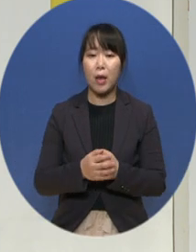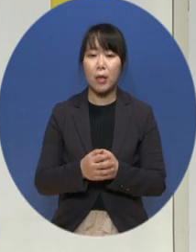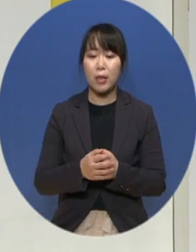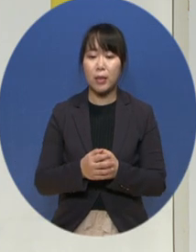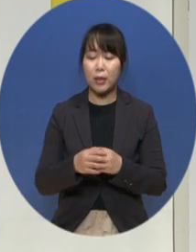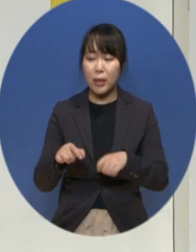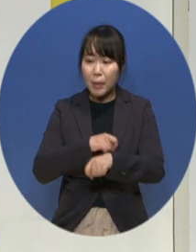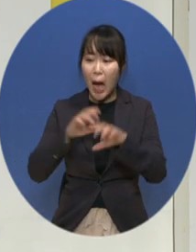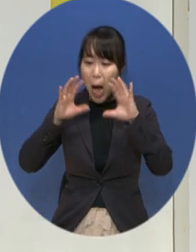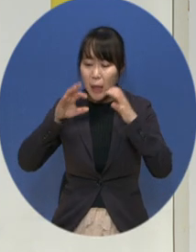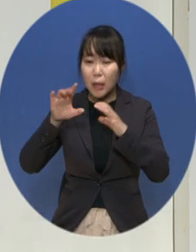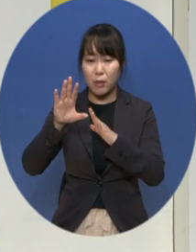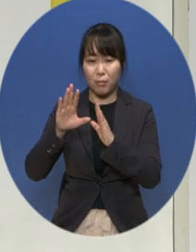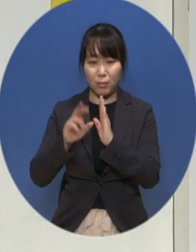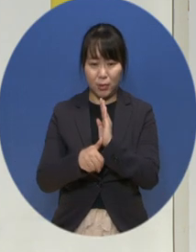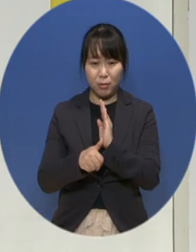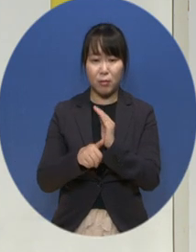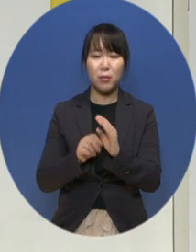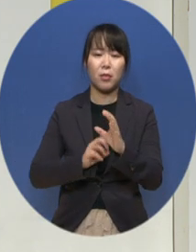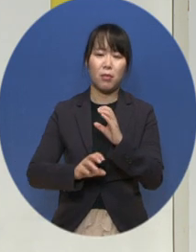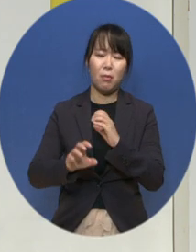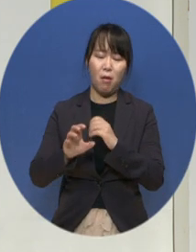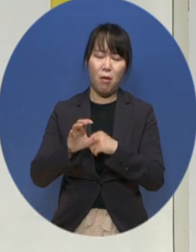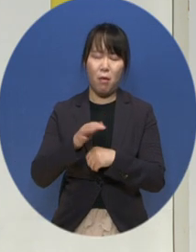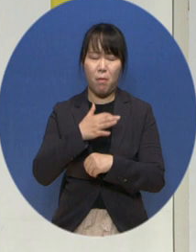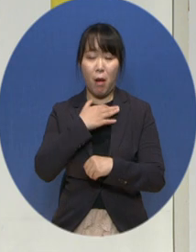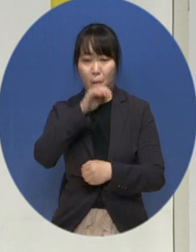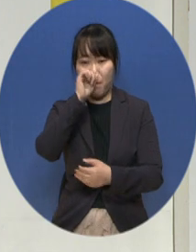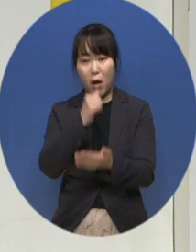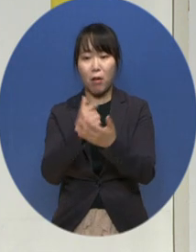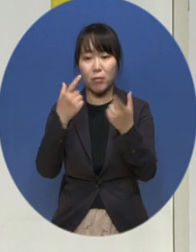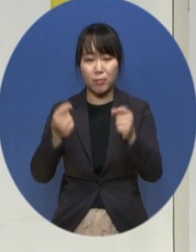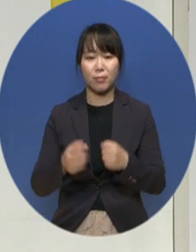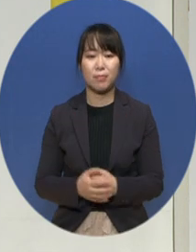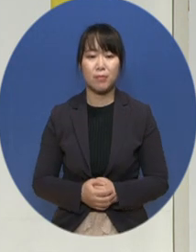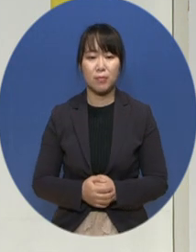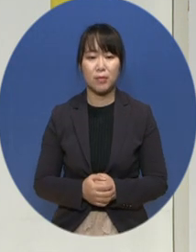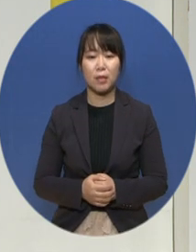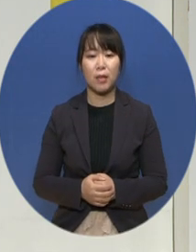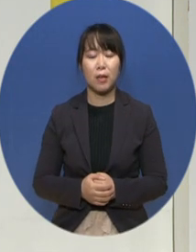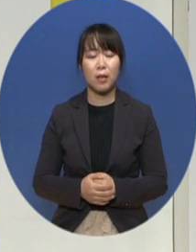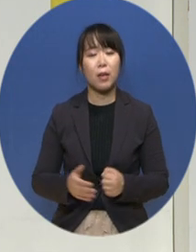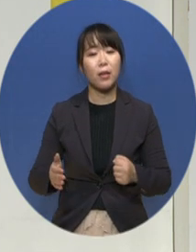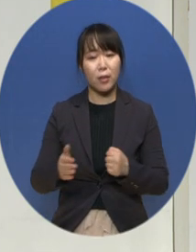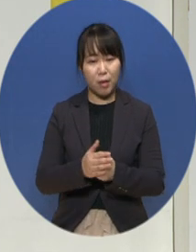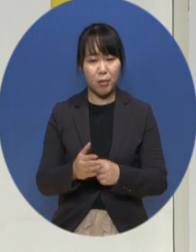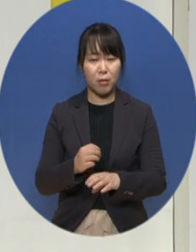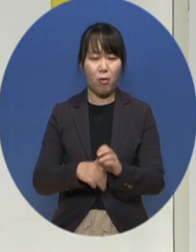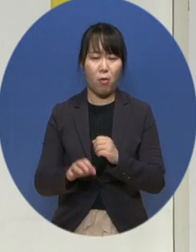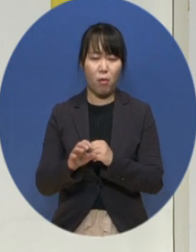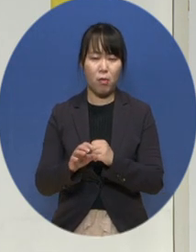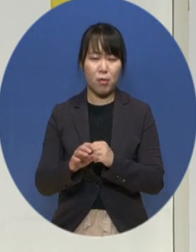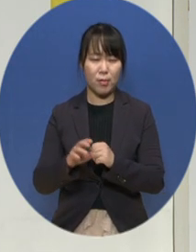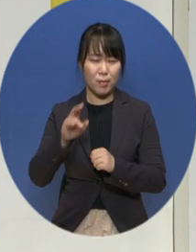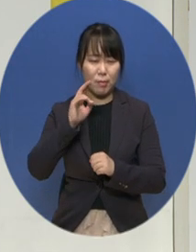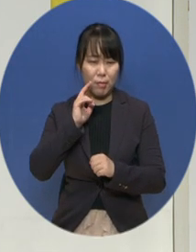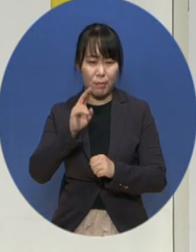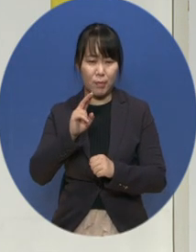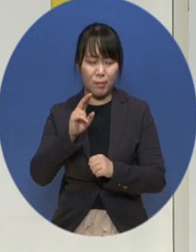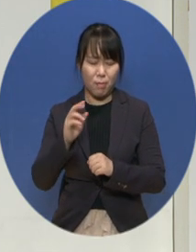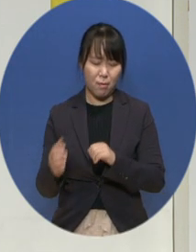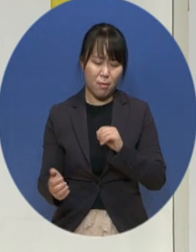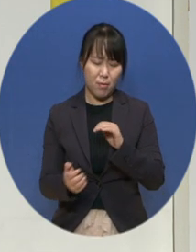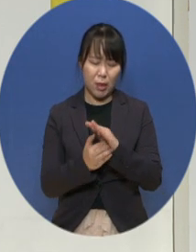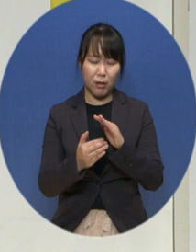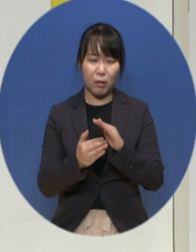때는 더 더 이건 끔찍한 범죄 아니겠습니까 그럼요 그렇기 때문에 어 거의 지금